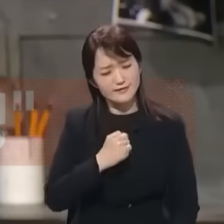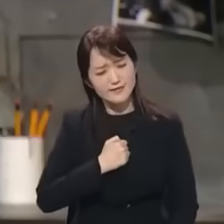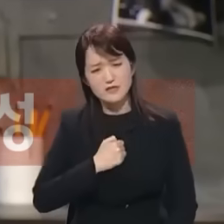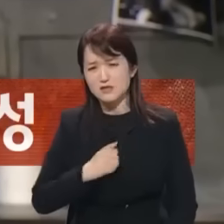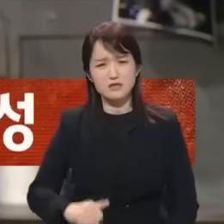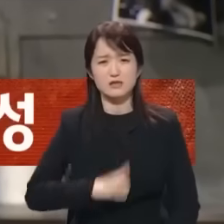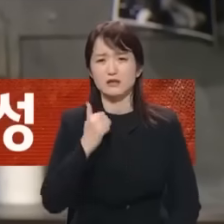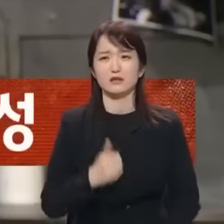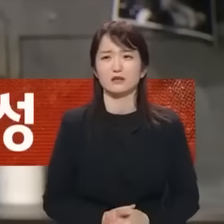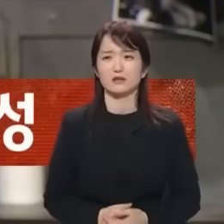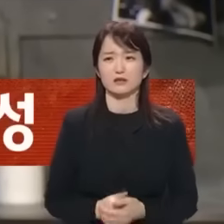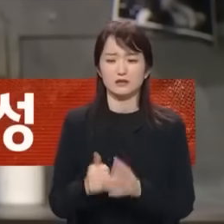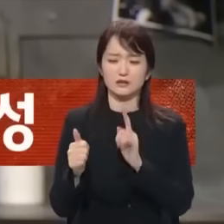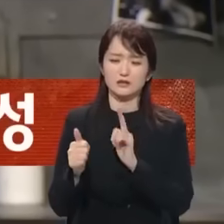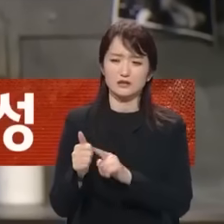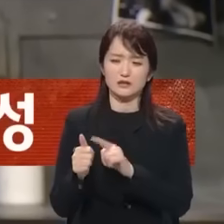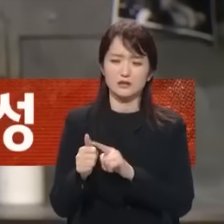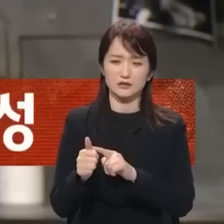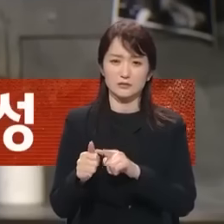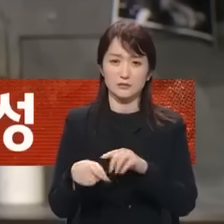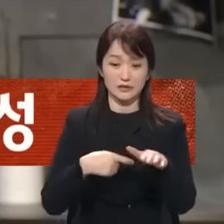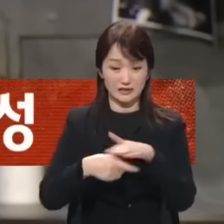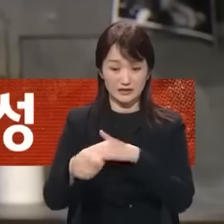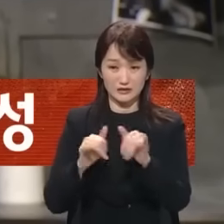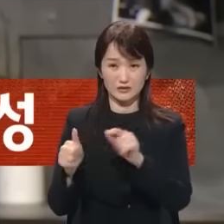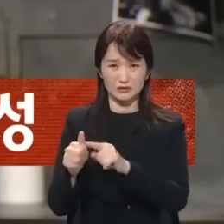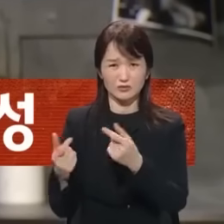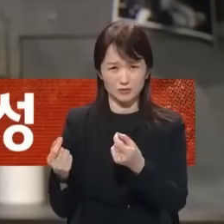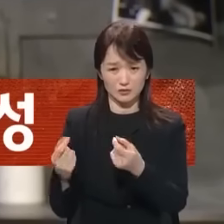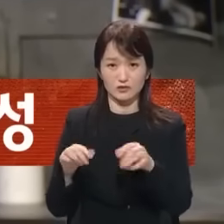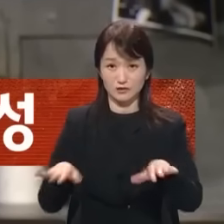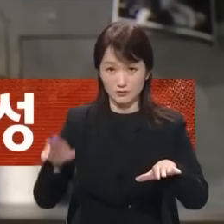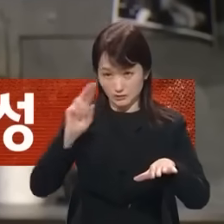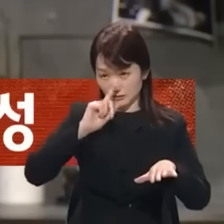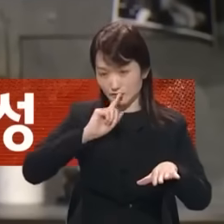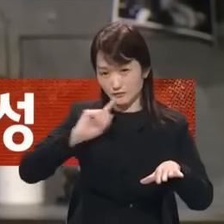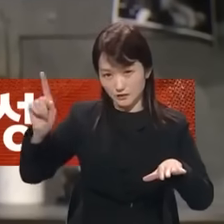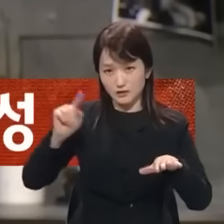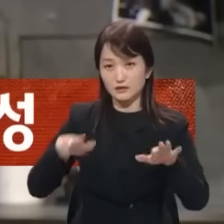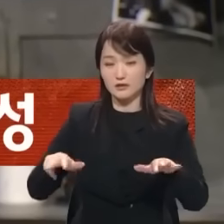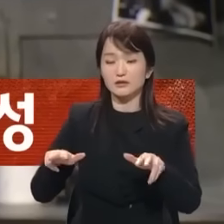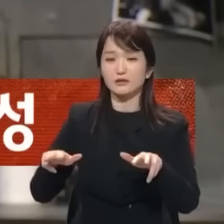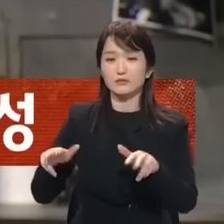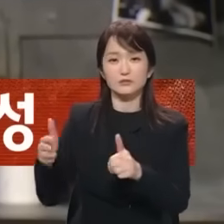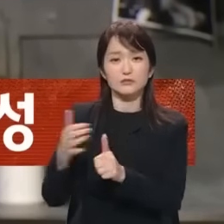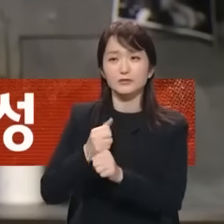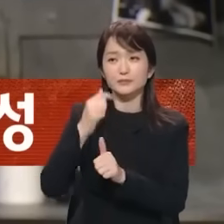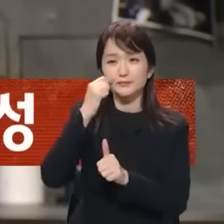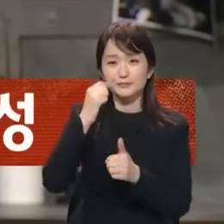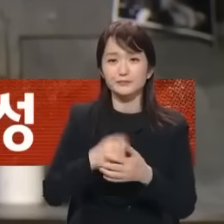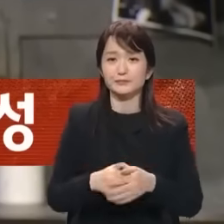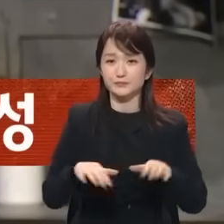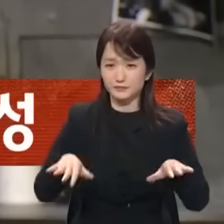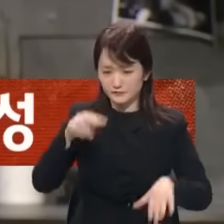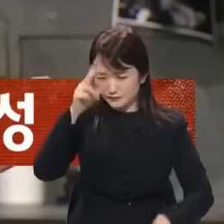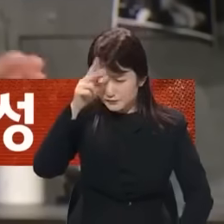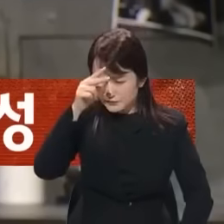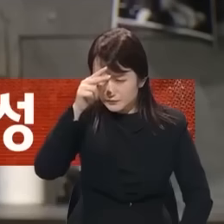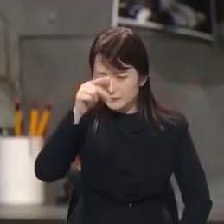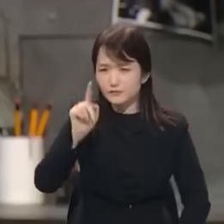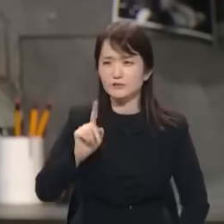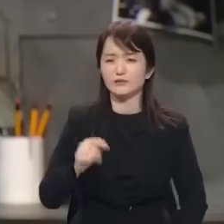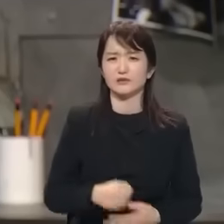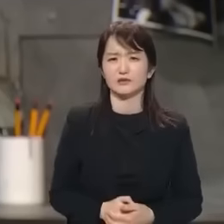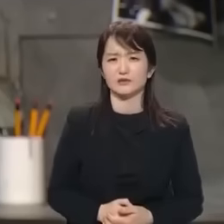게다가 같은 사람으로 좀 추정을 하고 있다고 하는데 이번에도 신고를 하셨대요 근데 아직 못 잡았던 거거든요 이번엔 경찰이 좀 아 이건 좀 너무